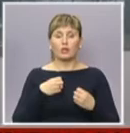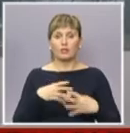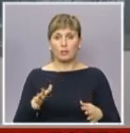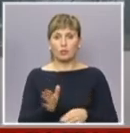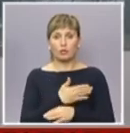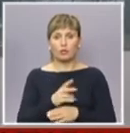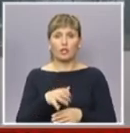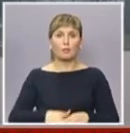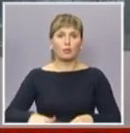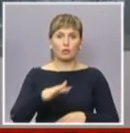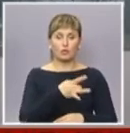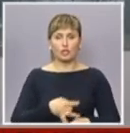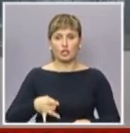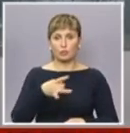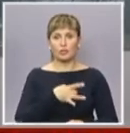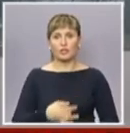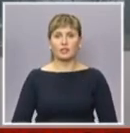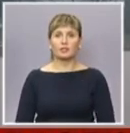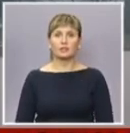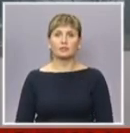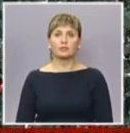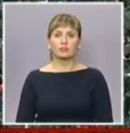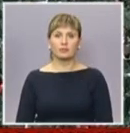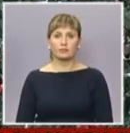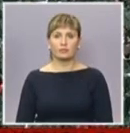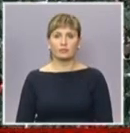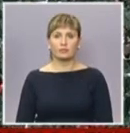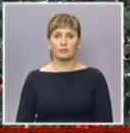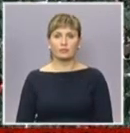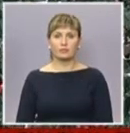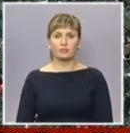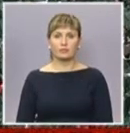состоятся на площади Республики. Ардак Камал, Искендер Тогуспаев, телеканал «Алматы».